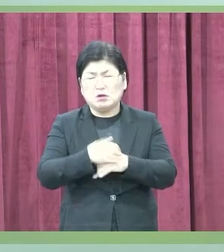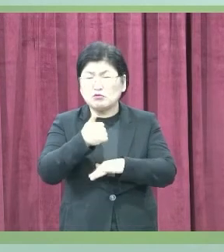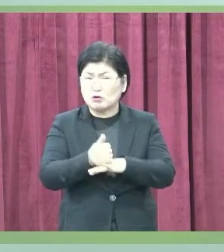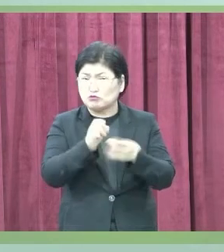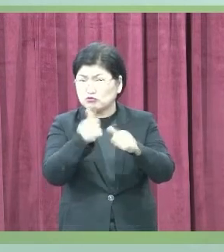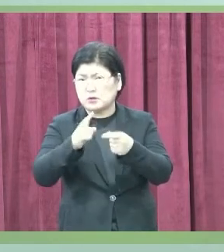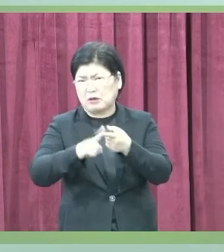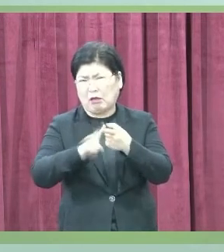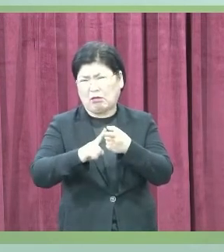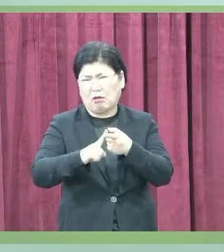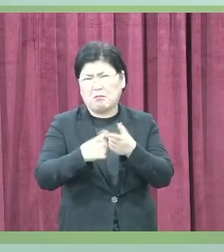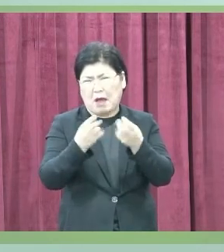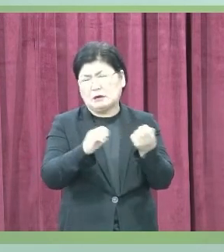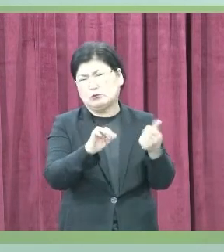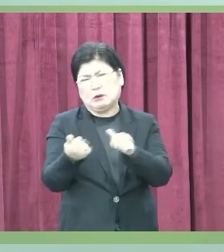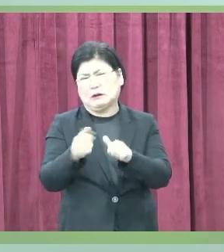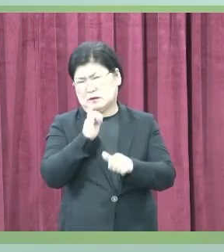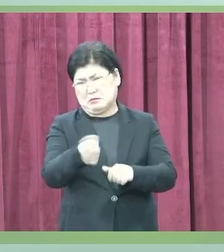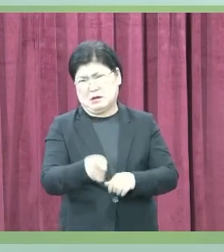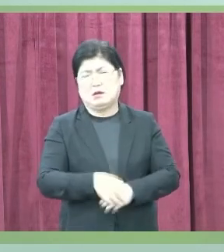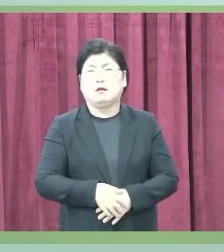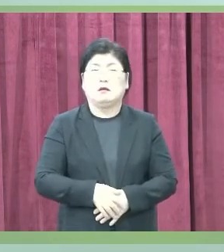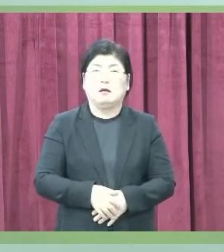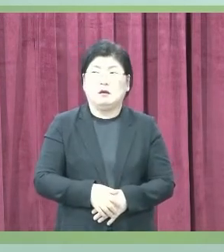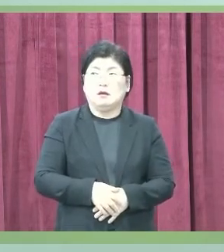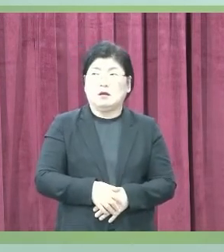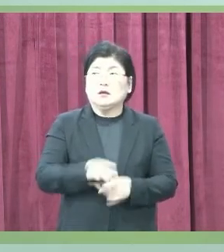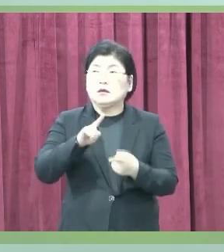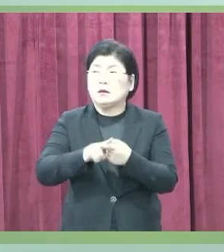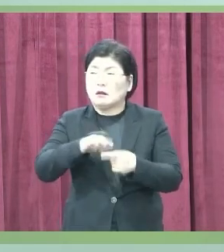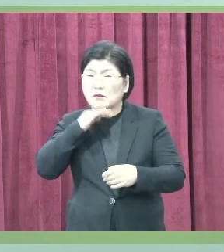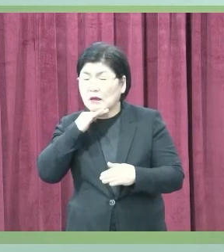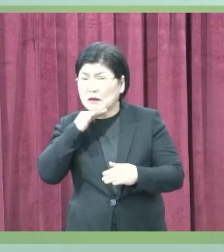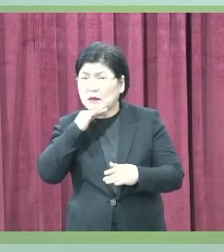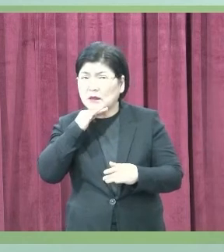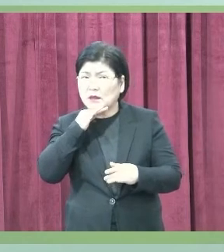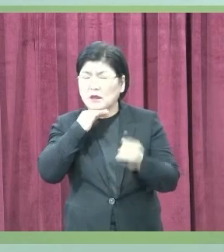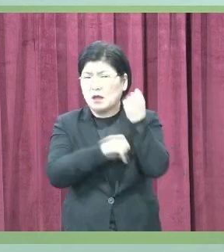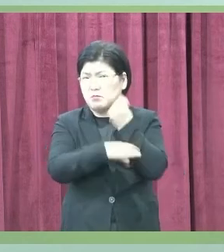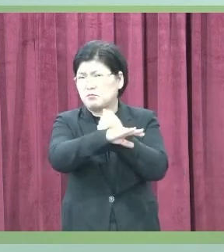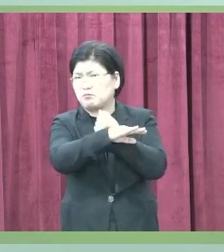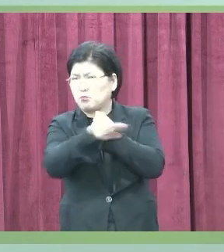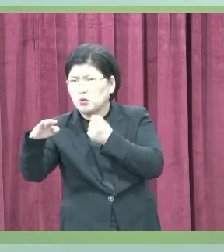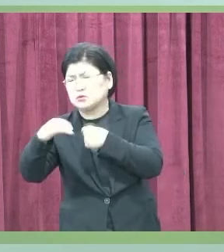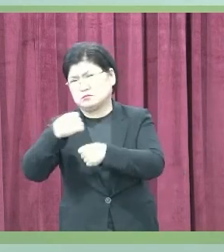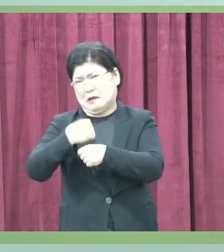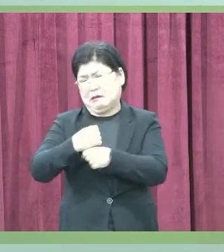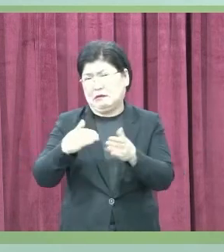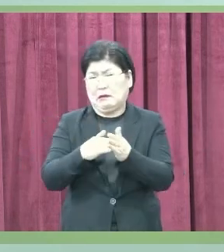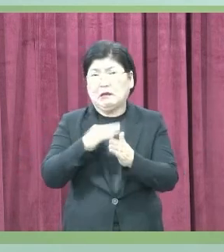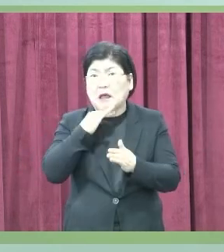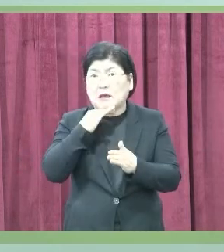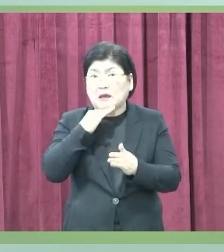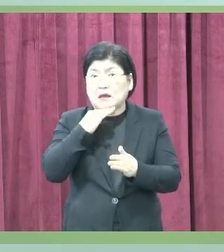장애인이 5배가 높다. 그렇고 이거를 근데 연령을 표준화했어요. 장애인의 인구가 연령이